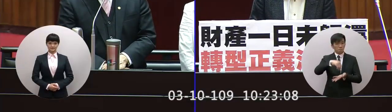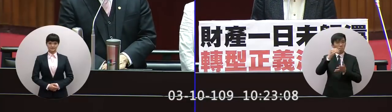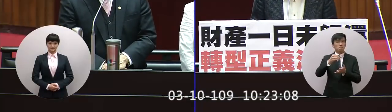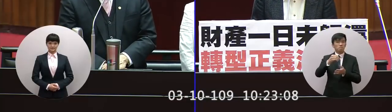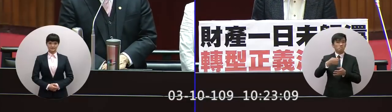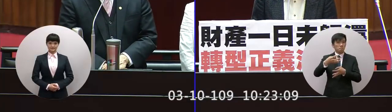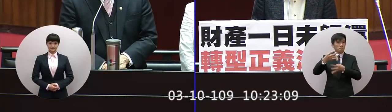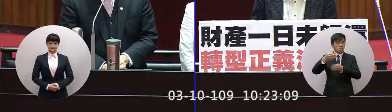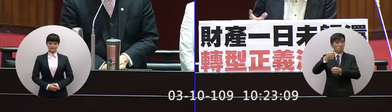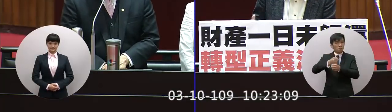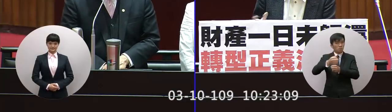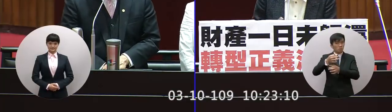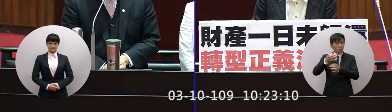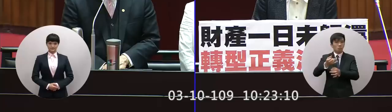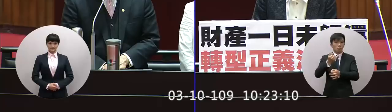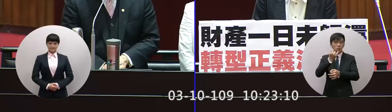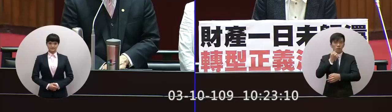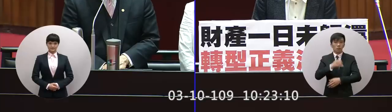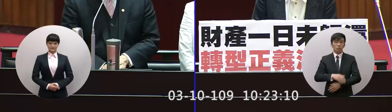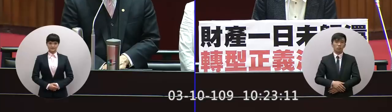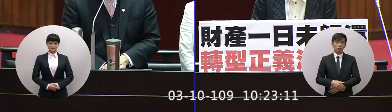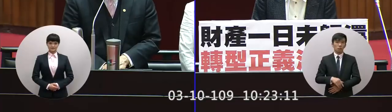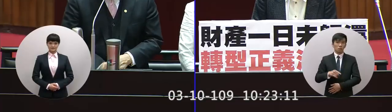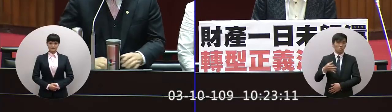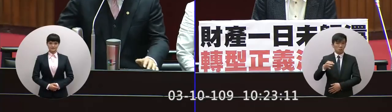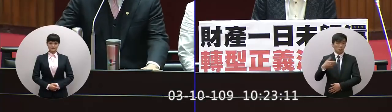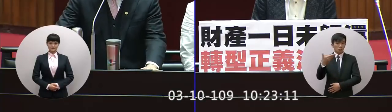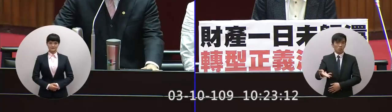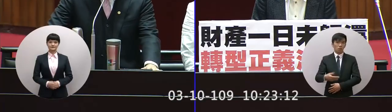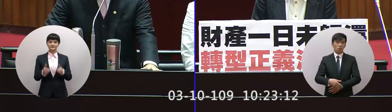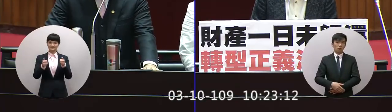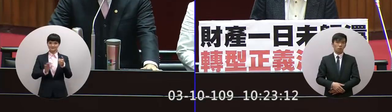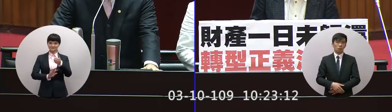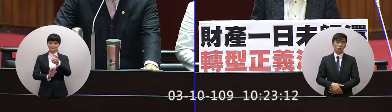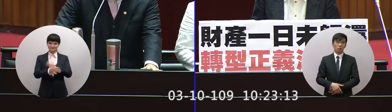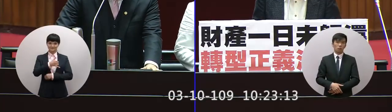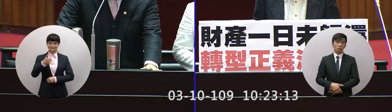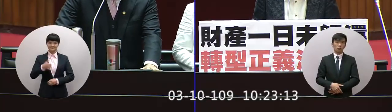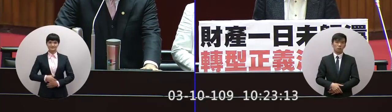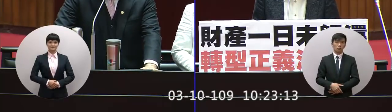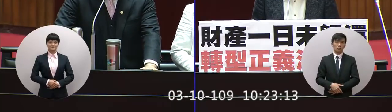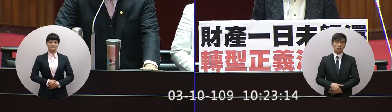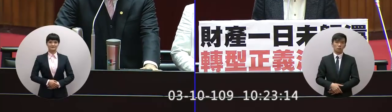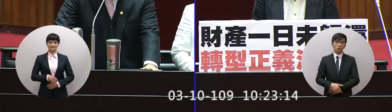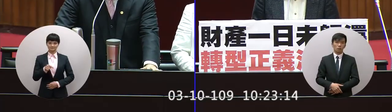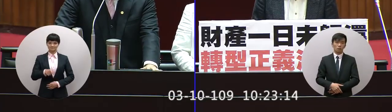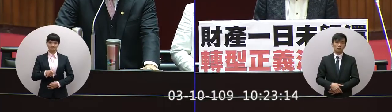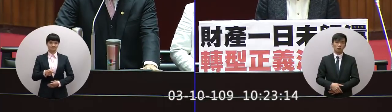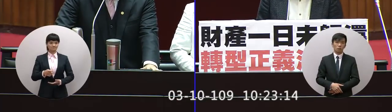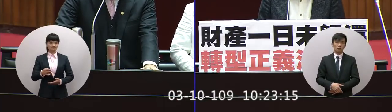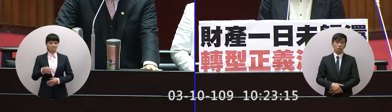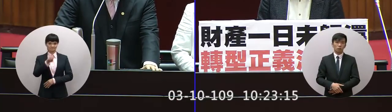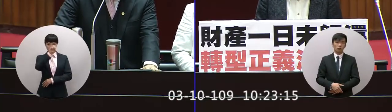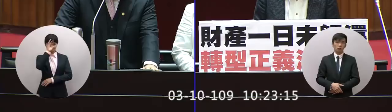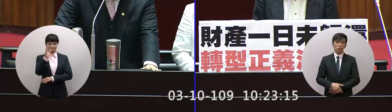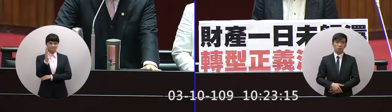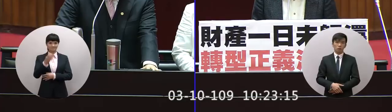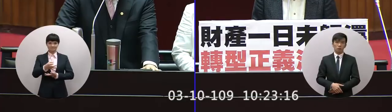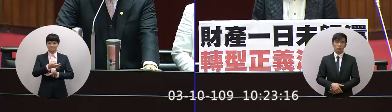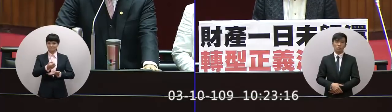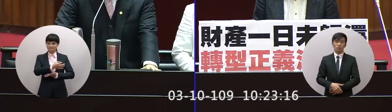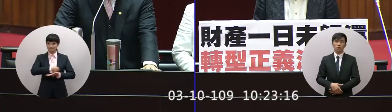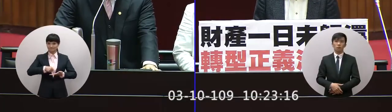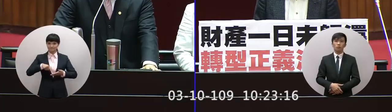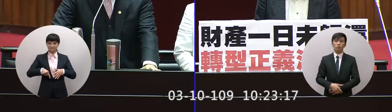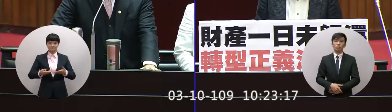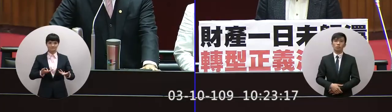程，针对归还财产这件事情？ 啊，谢谢委员关心这个不义党产。其实国民党来台